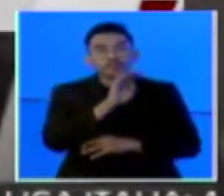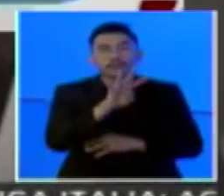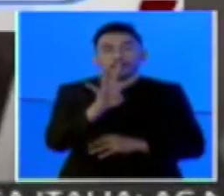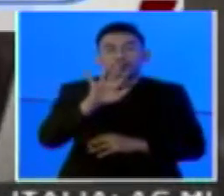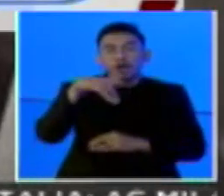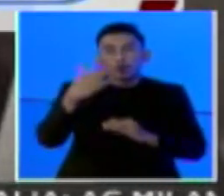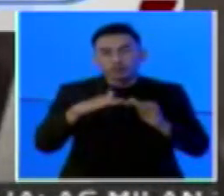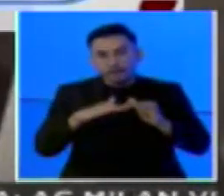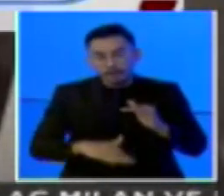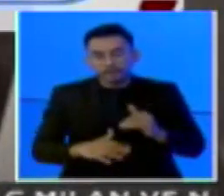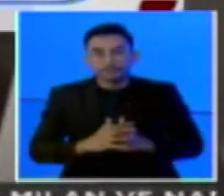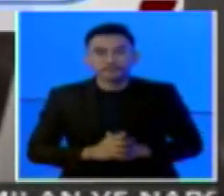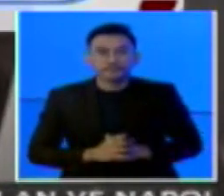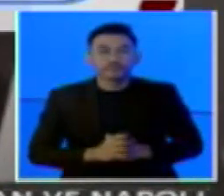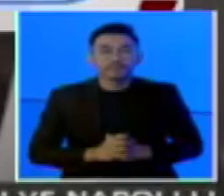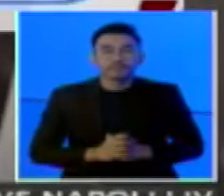15 hingga 35 tahun.